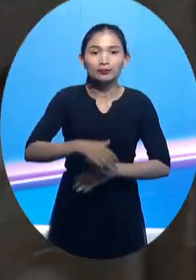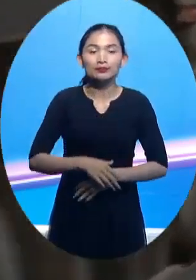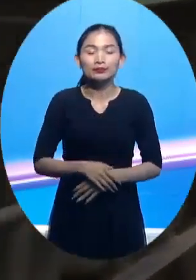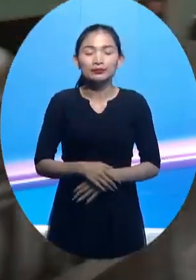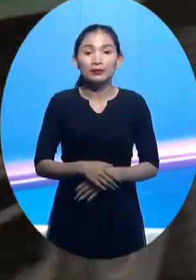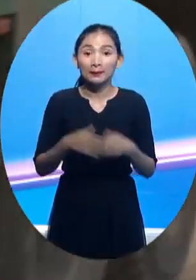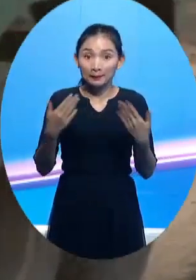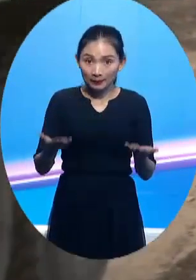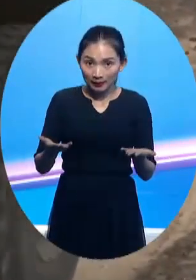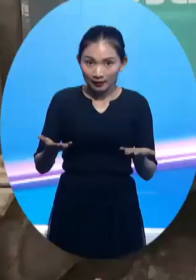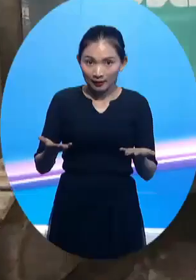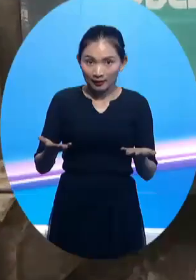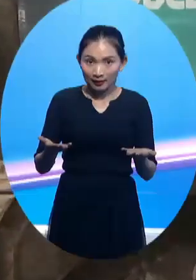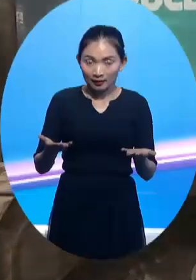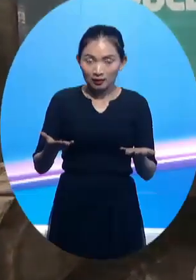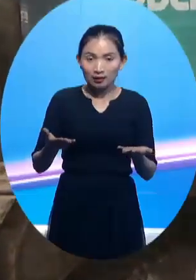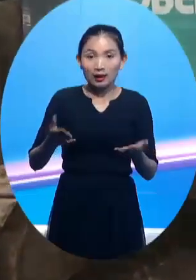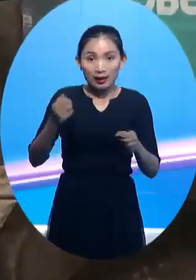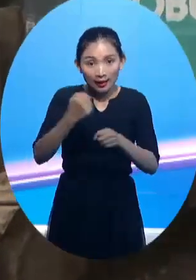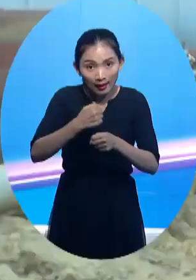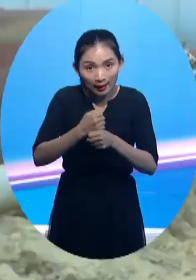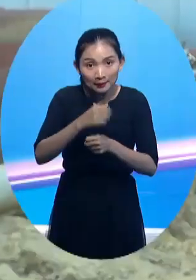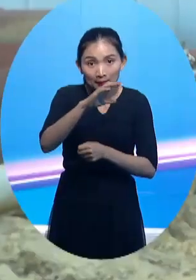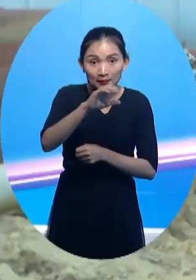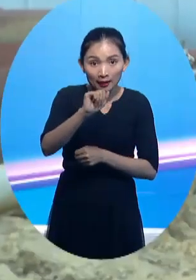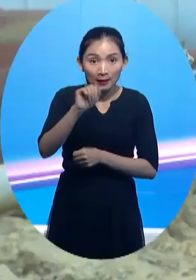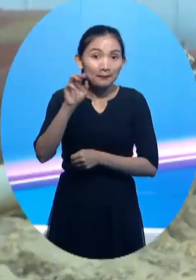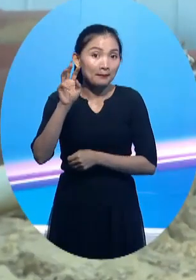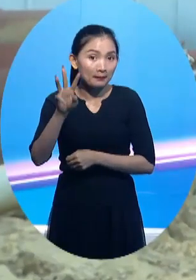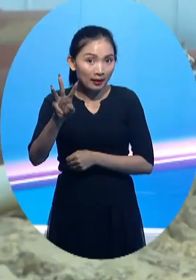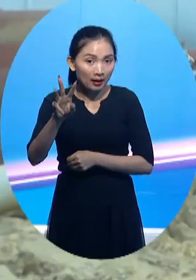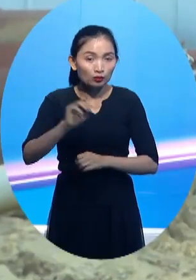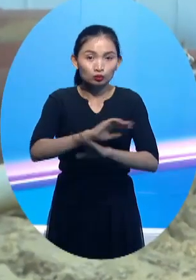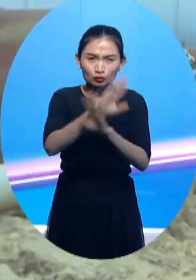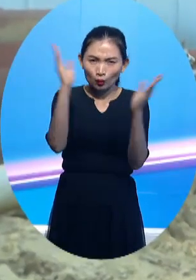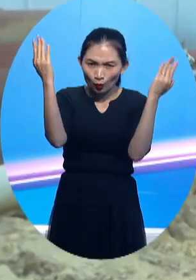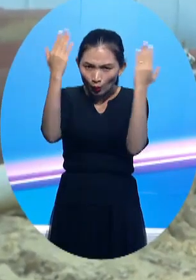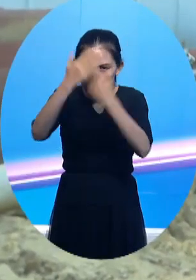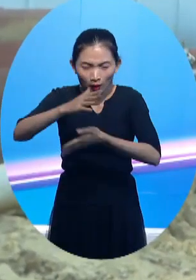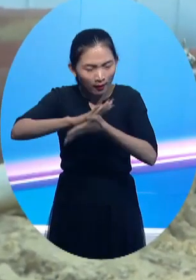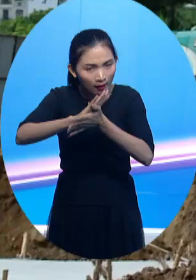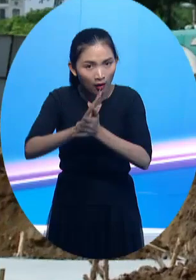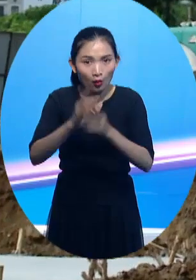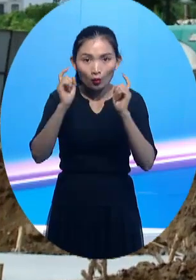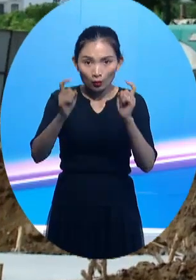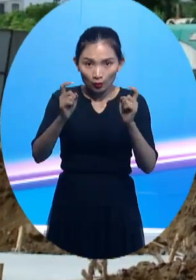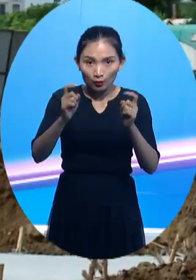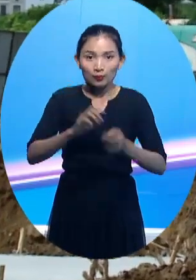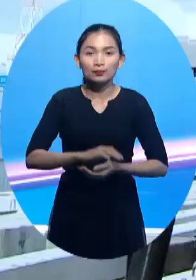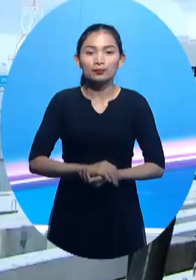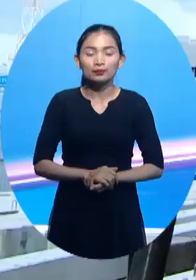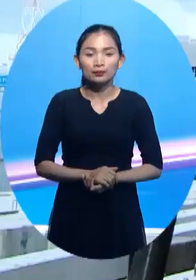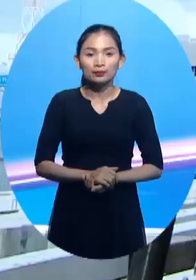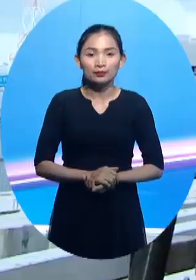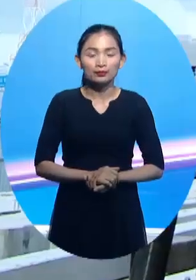đang bố trí ca kí là 3k một ngày thi công vào ban ngày và ban đêm đều được lên kế hoạch rõ ràng và trí tiế đây